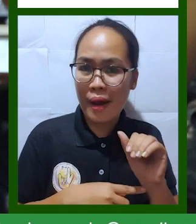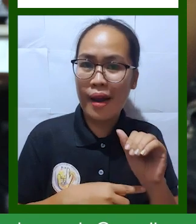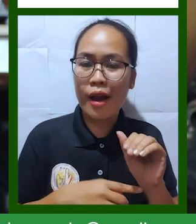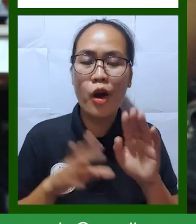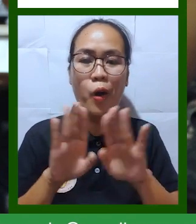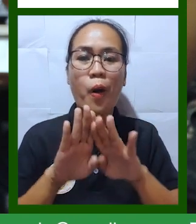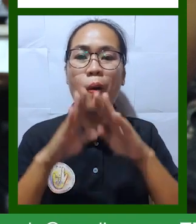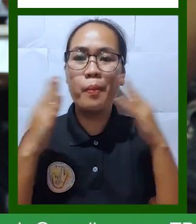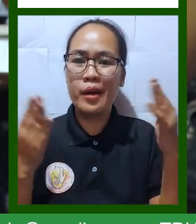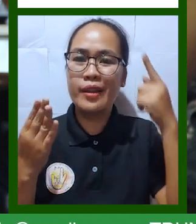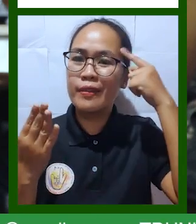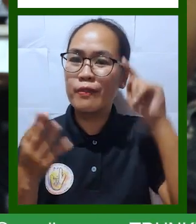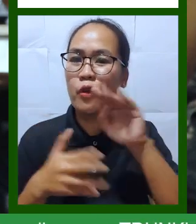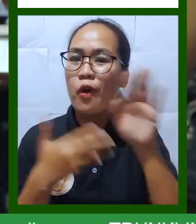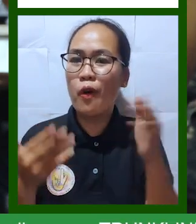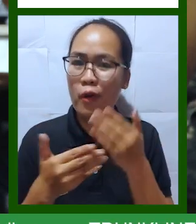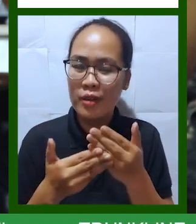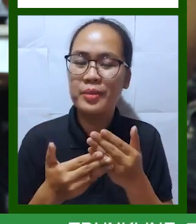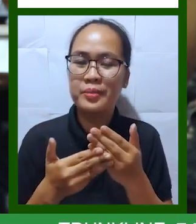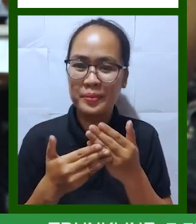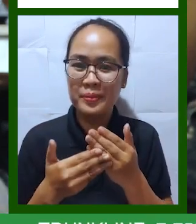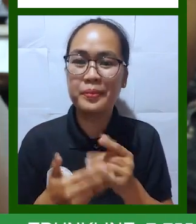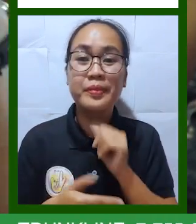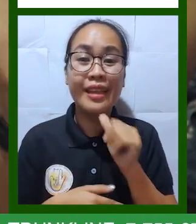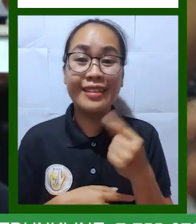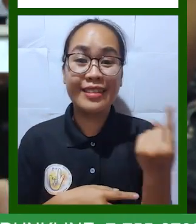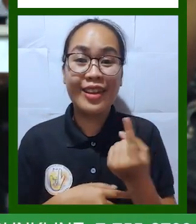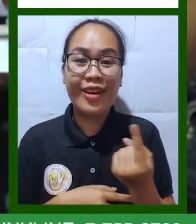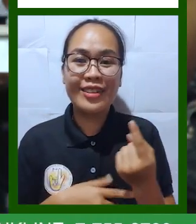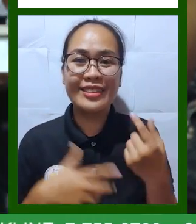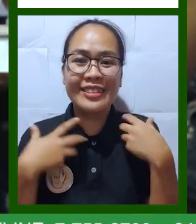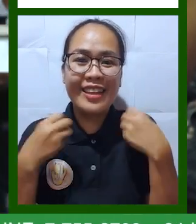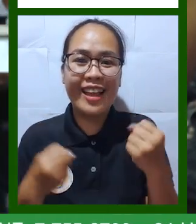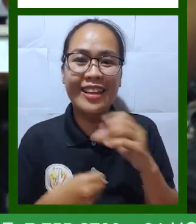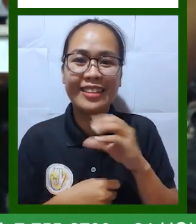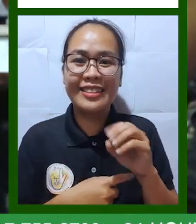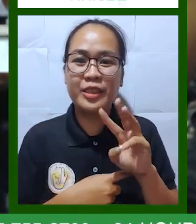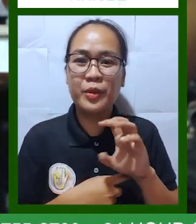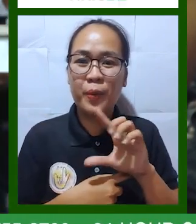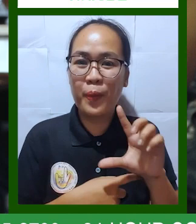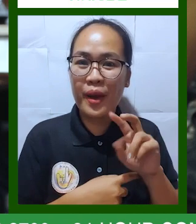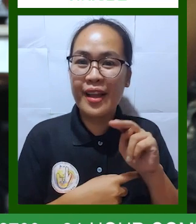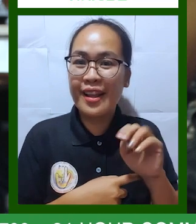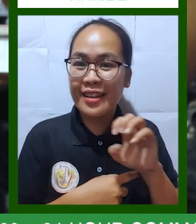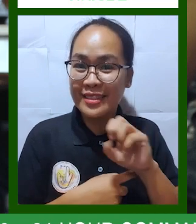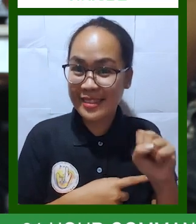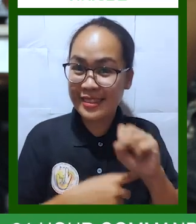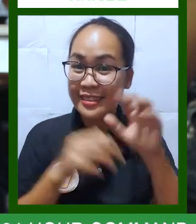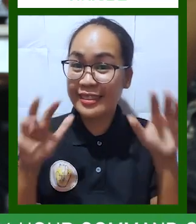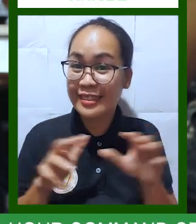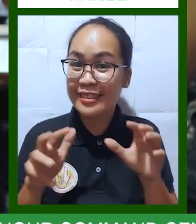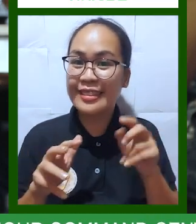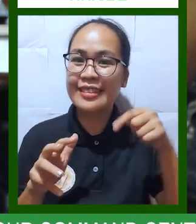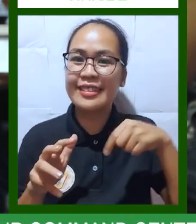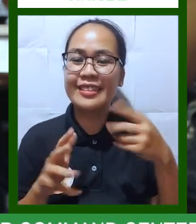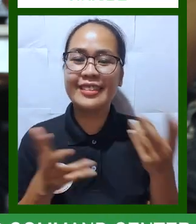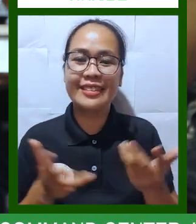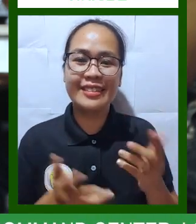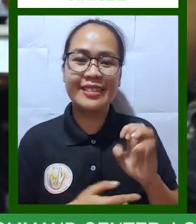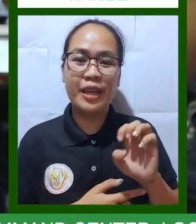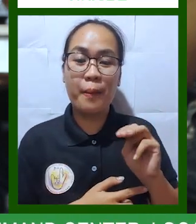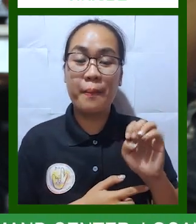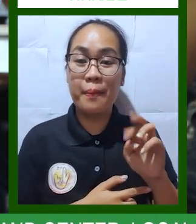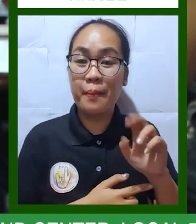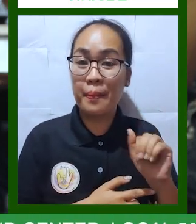is open to everyone. At syempre, no, hindi lamang mga health and wellness activities ang ating ginagawa sa